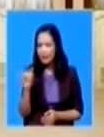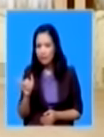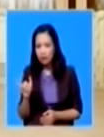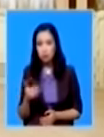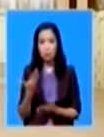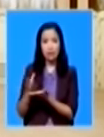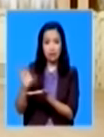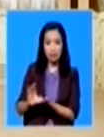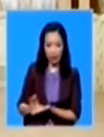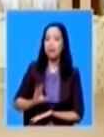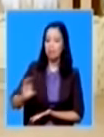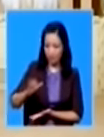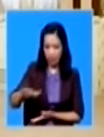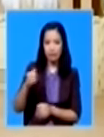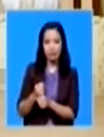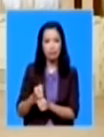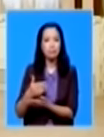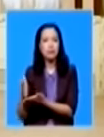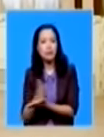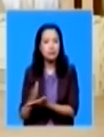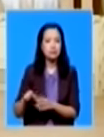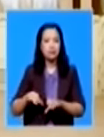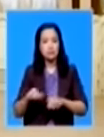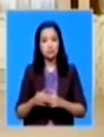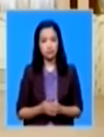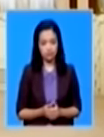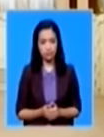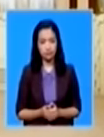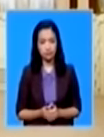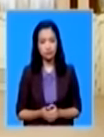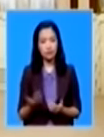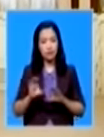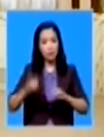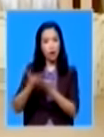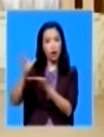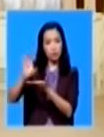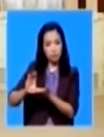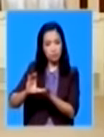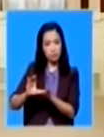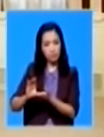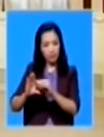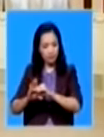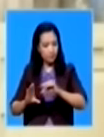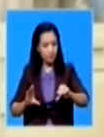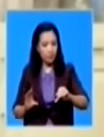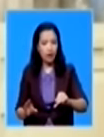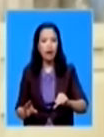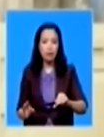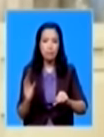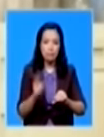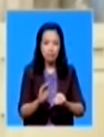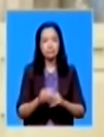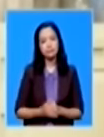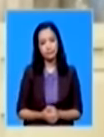ที่มีเงินจะทำยังไงรัฐบาลก็จะไปดูในงบฟังก์ชันได้ใจประจำไปทำเติมให้เขาคือไม่ต้องสอนรับกันทั้งหม